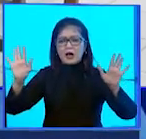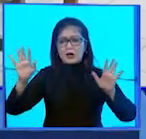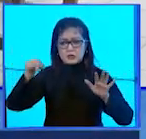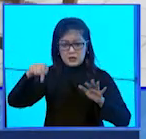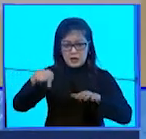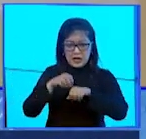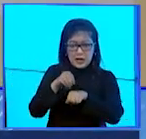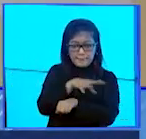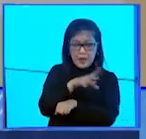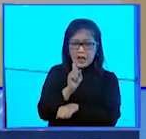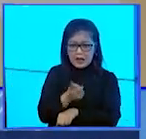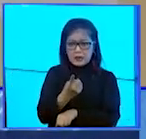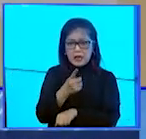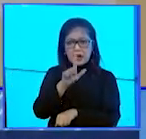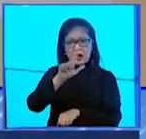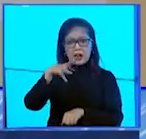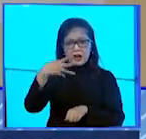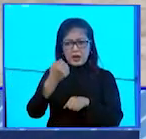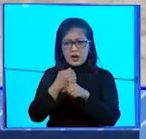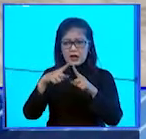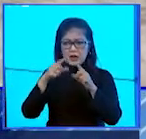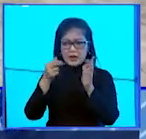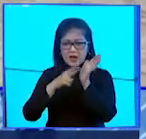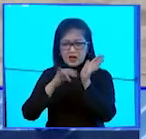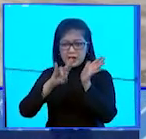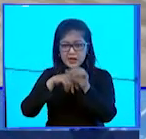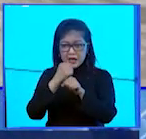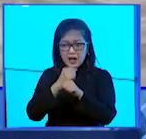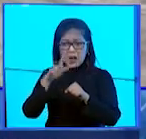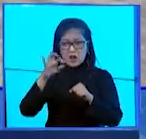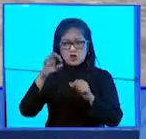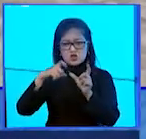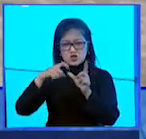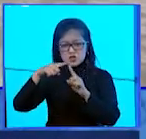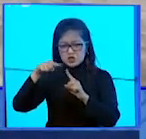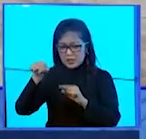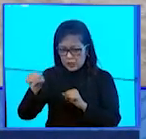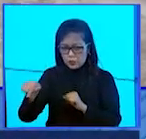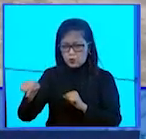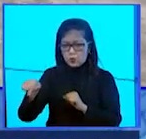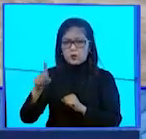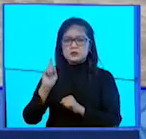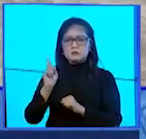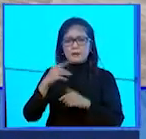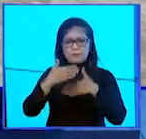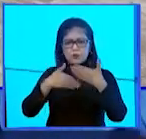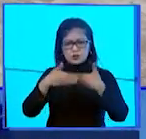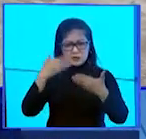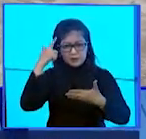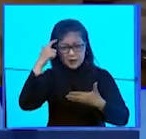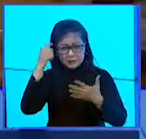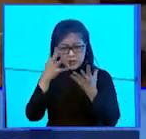pengalaman belajar ini kita masih belum tahu dan tentunya ada pengurangan pengurangan juga dari sisi kurikulum belajar mereka kurikulum yang mereka